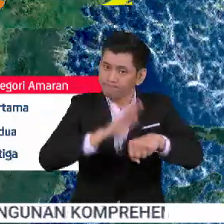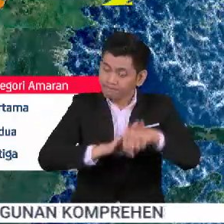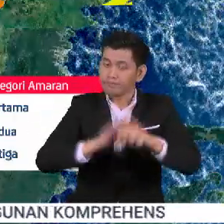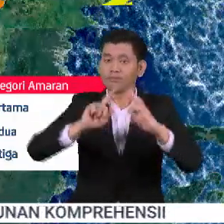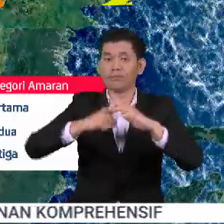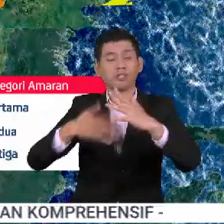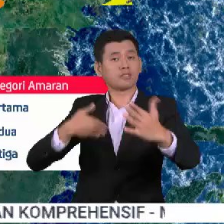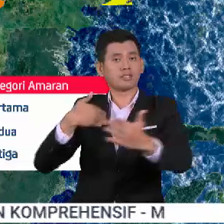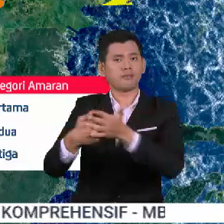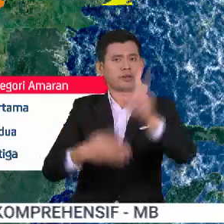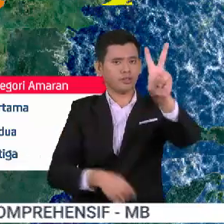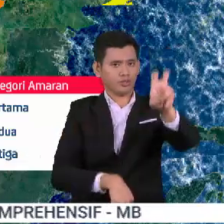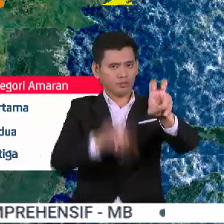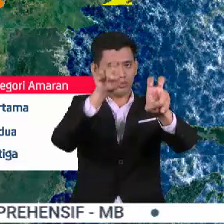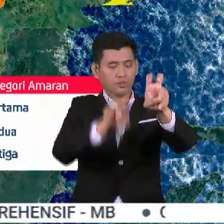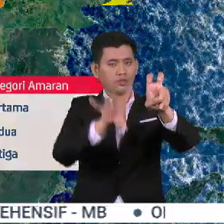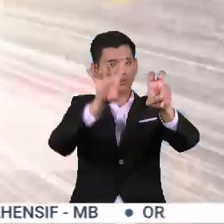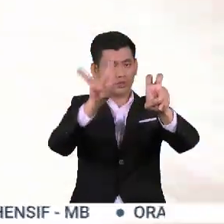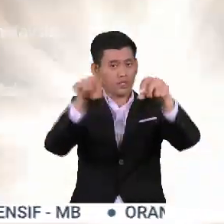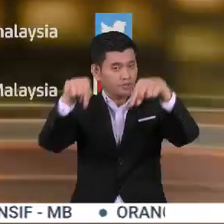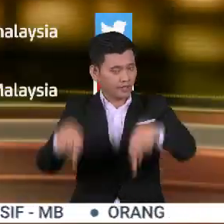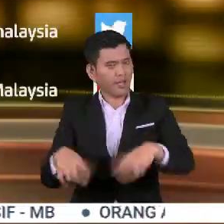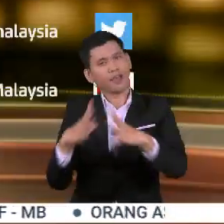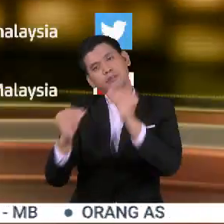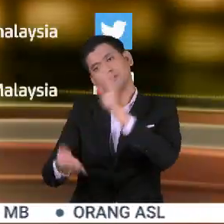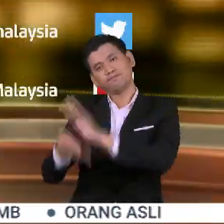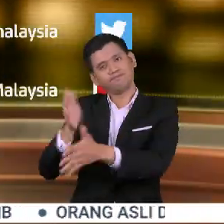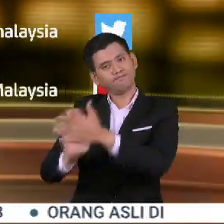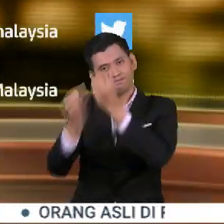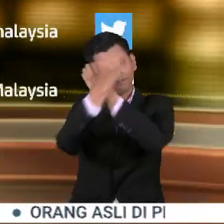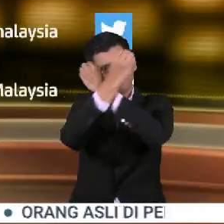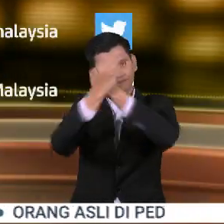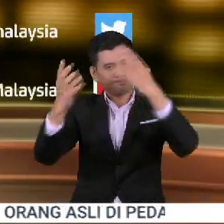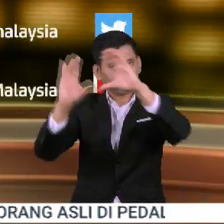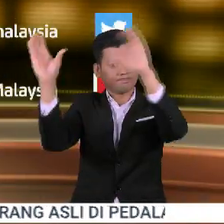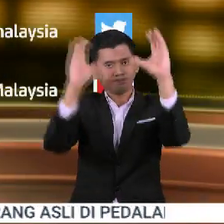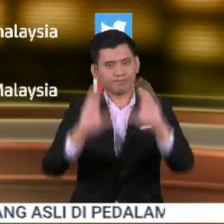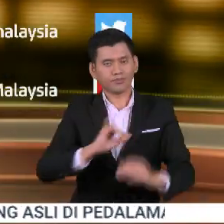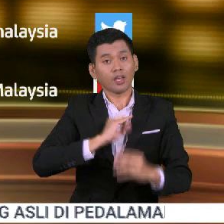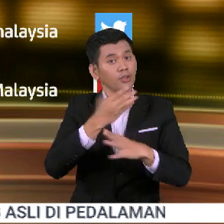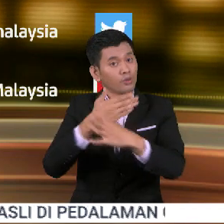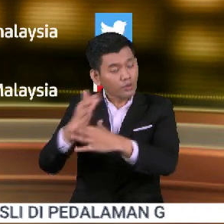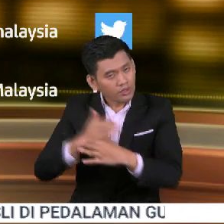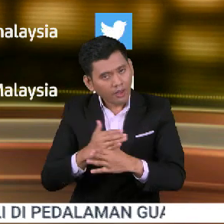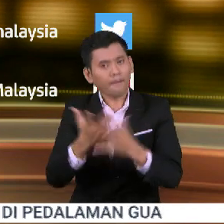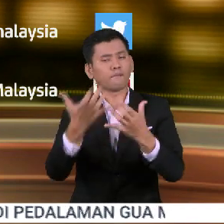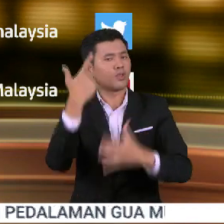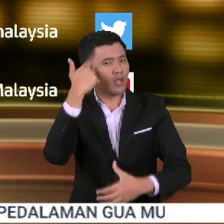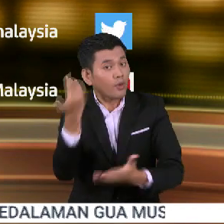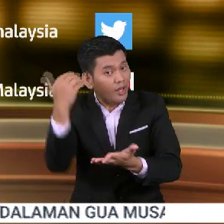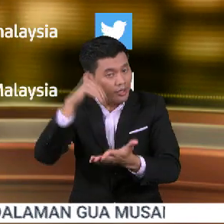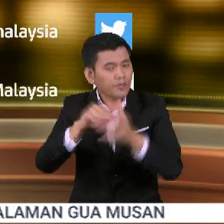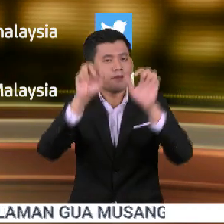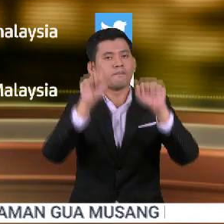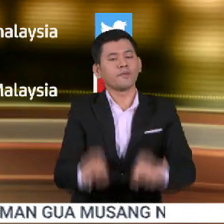kuasa sehingga 20 Julai nanti. Baik, itu sahaja info cuaca yang boleh saya kongsi buat masa ini. Jika anda ingin mendapatkan maklumat cuaca